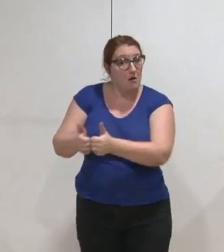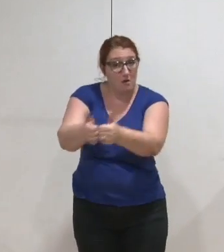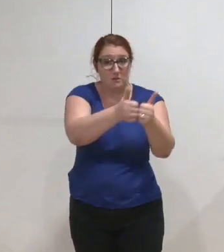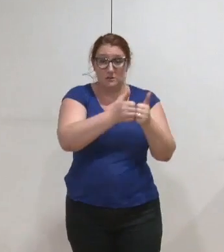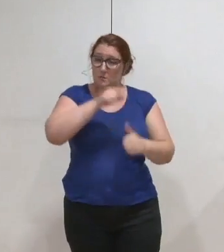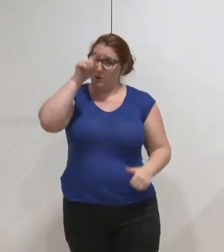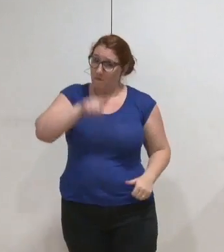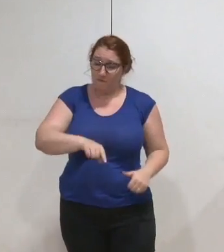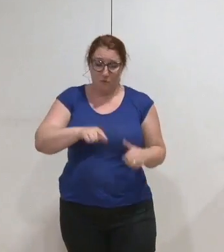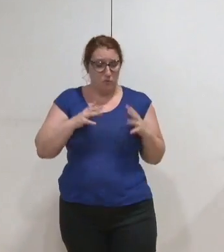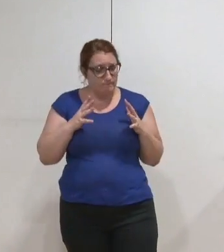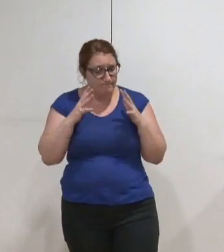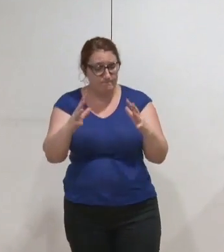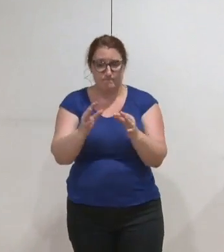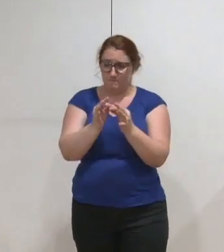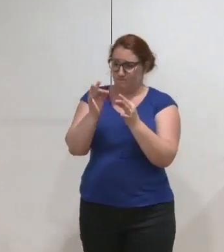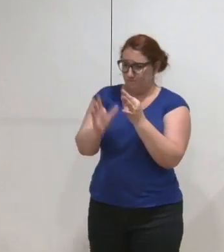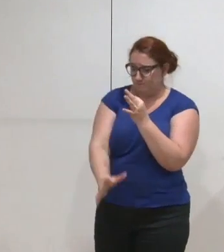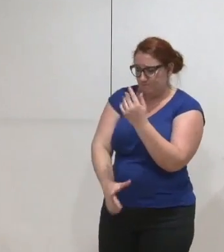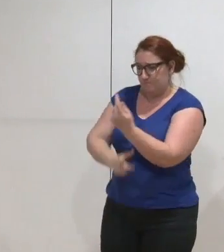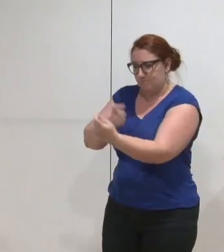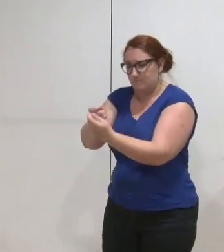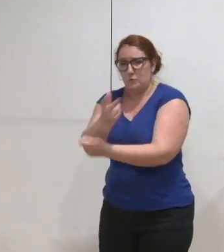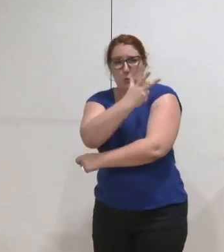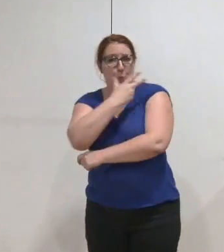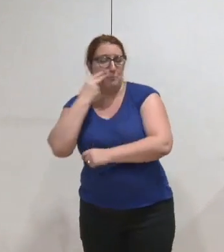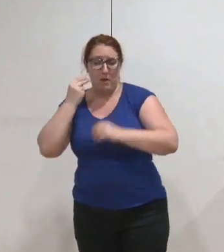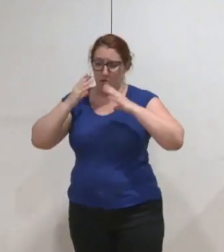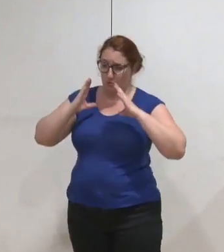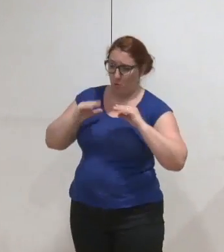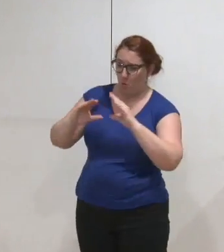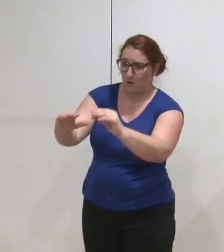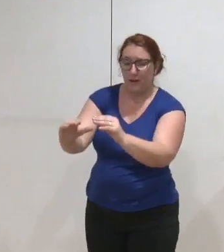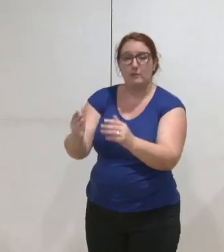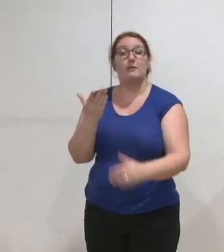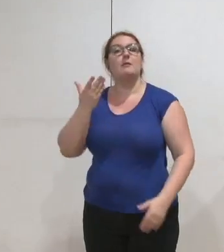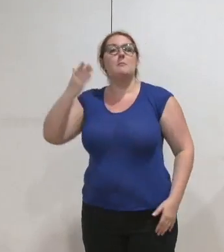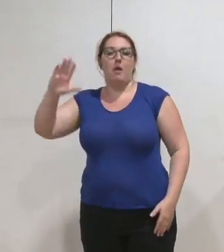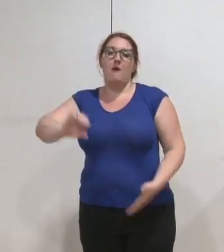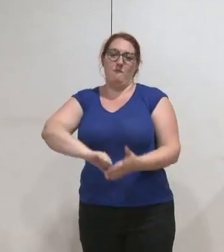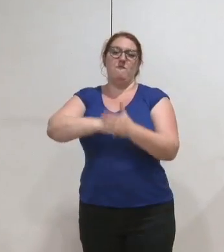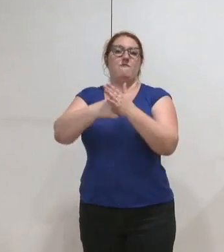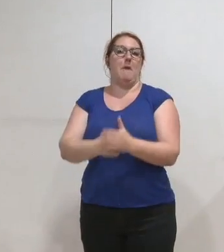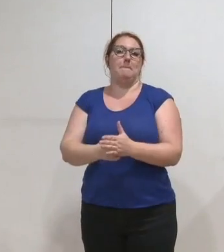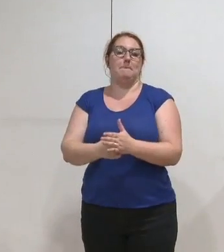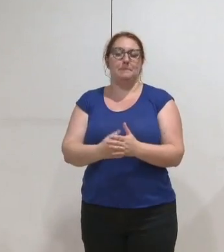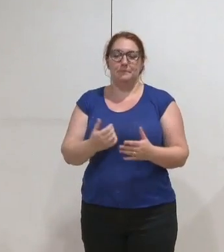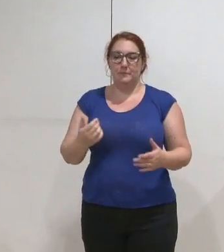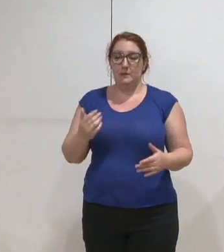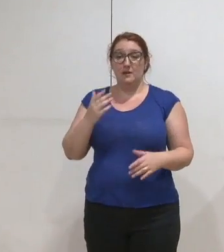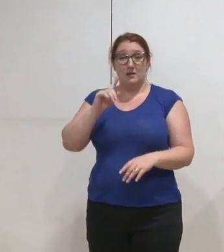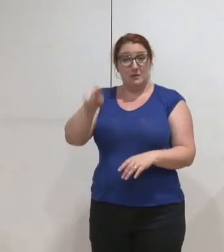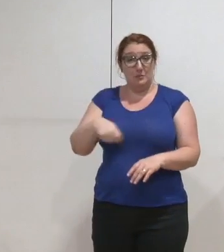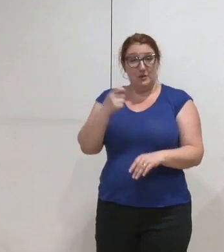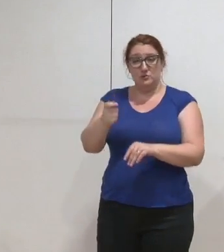pragmatique humaine évidemment mais ferme et c'est bien en amont que nous devons agir pour éviter ces exodes